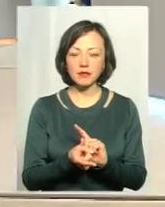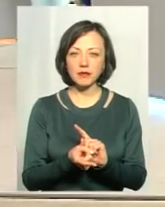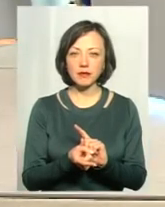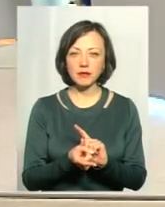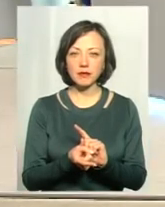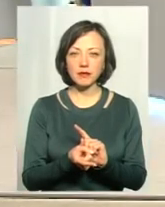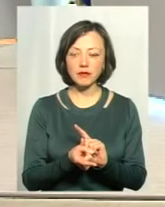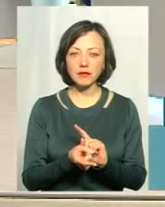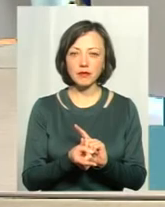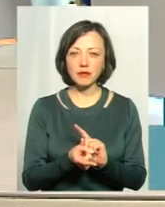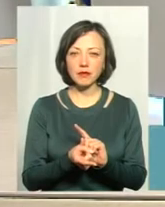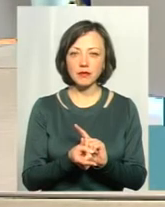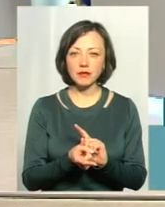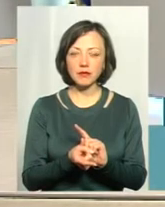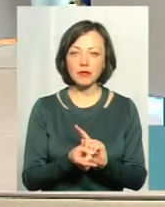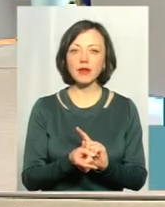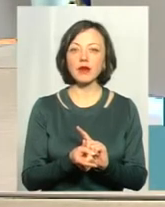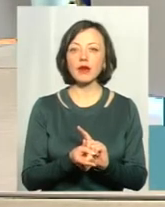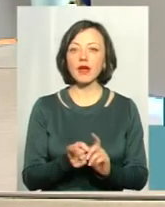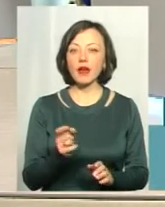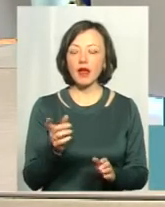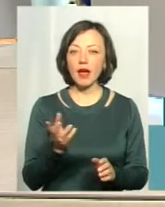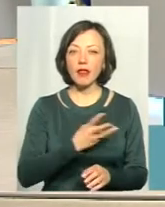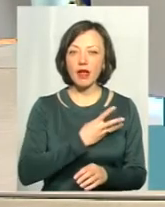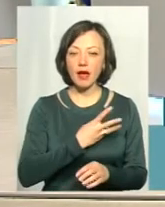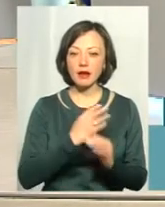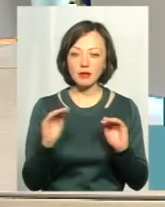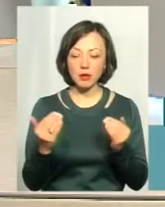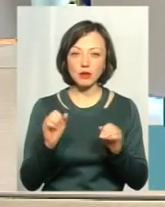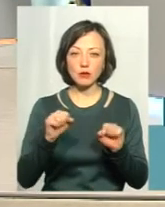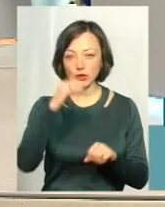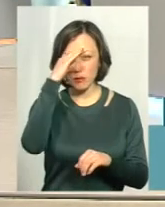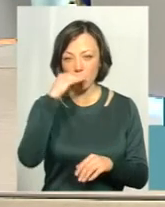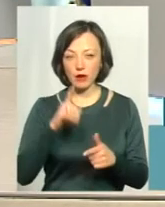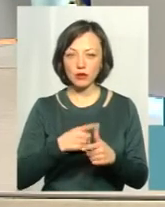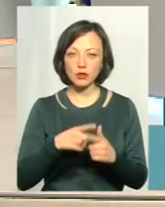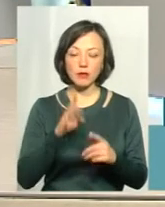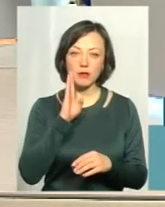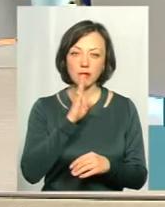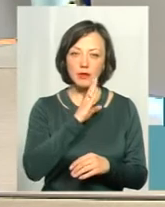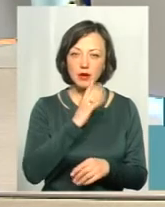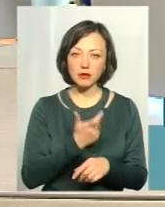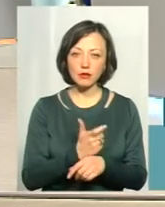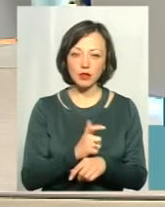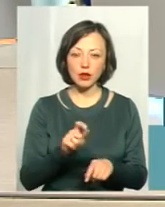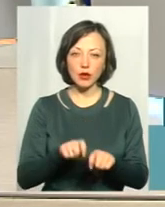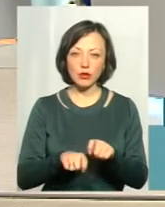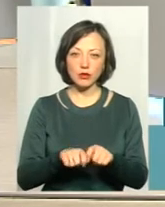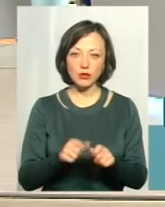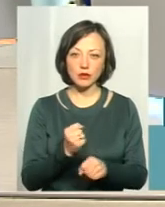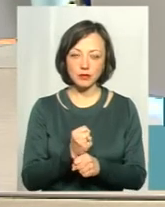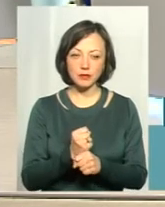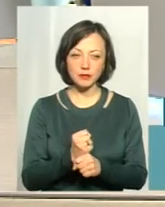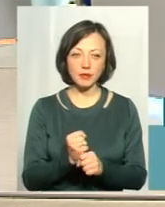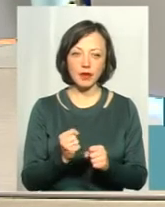цього чада зменшиться, і тоді зможе батько чи мати більш контроль, більше зробити, ніж...